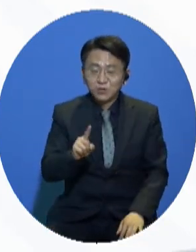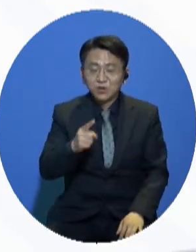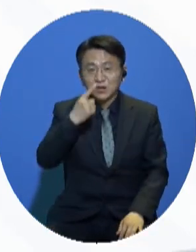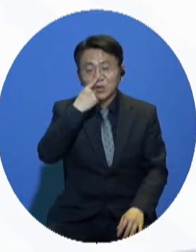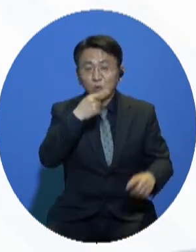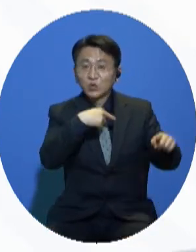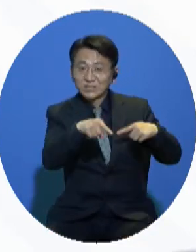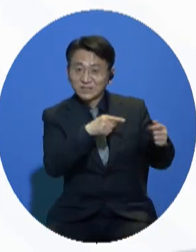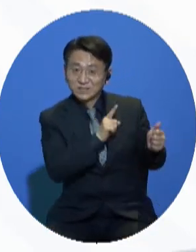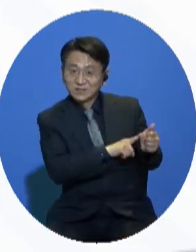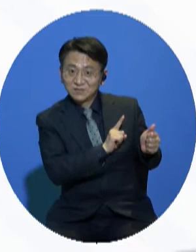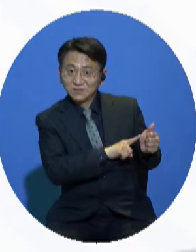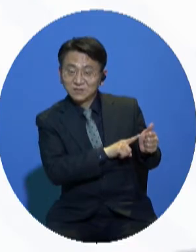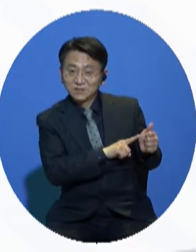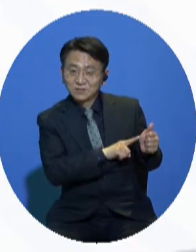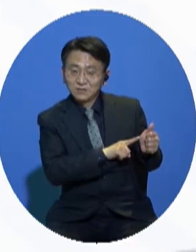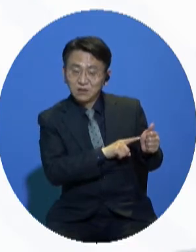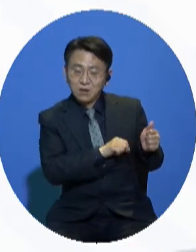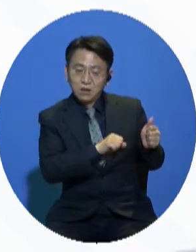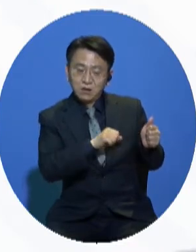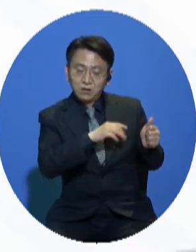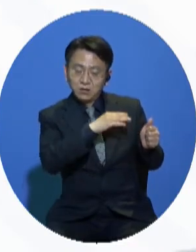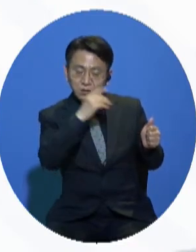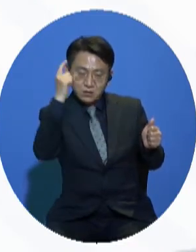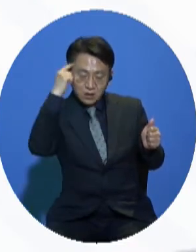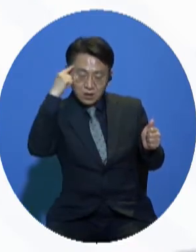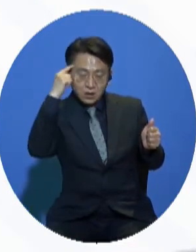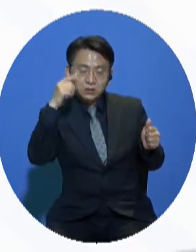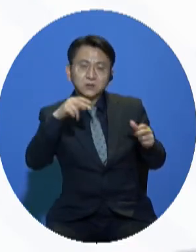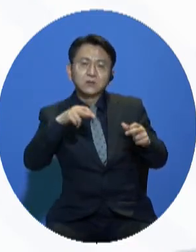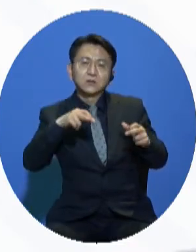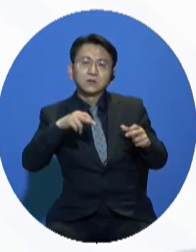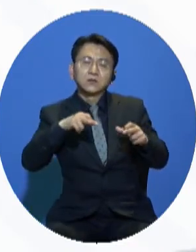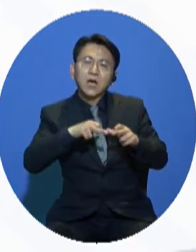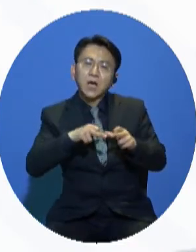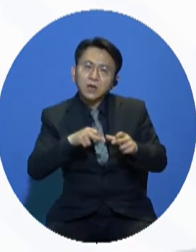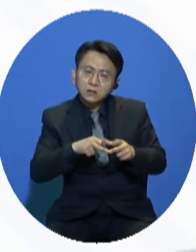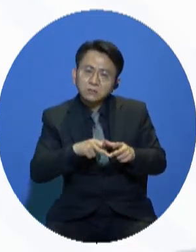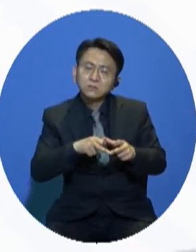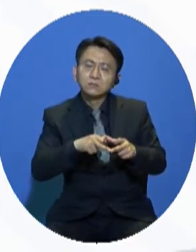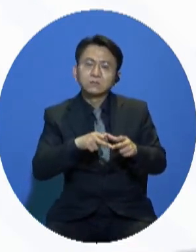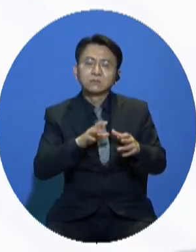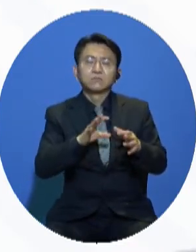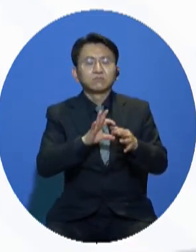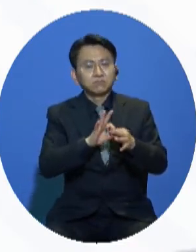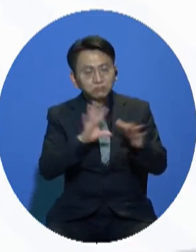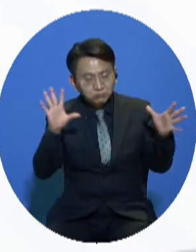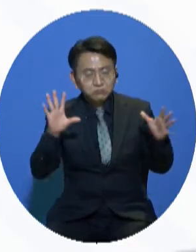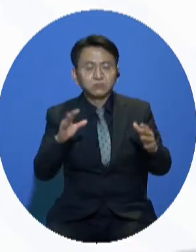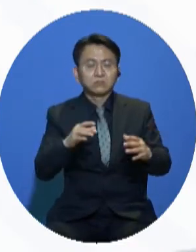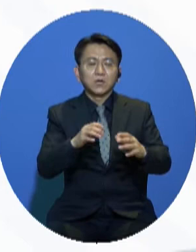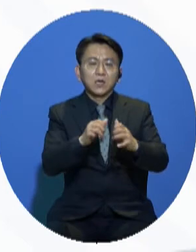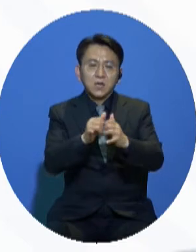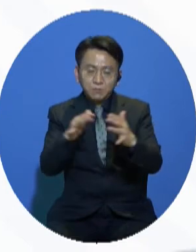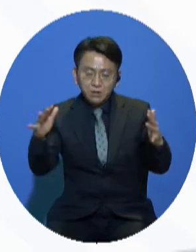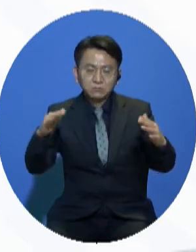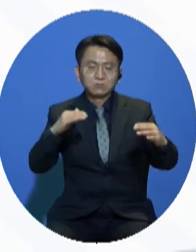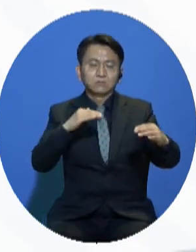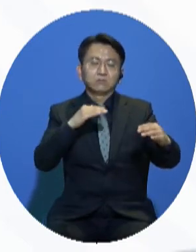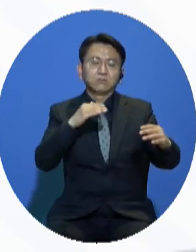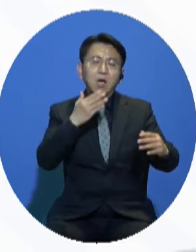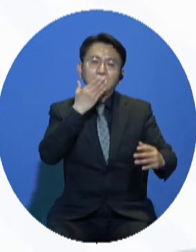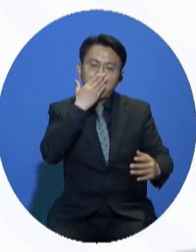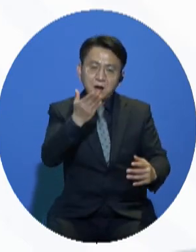people 코치의 can do stuff, and 태도가 just as 기본적인 well as able-bodied 태도가 people. 장애인도 비장애인만큼이나 잘할 수